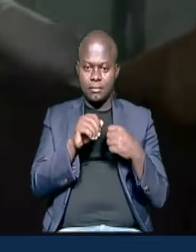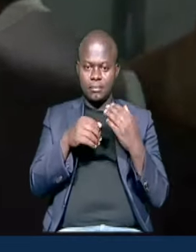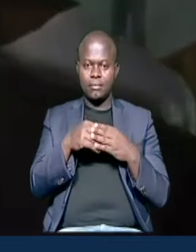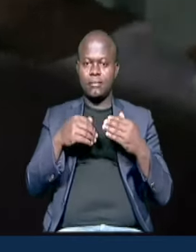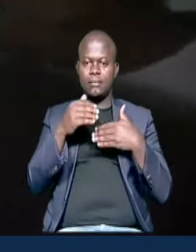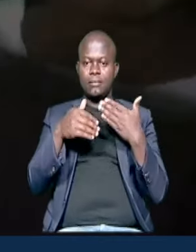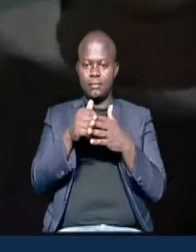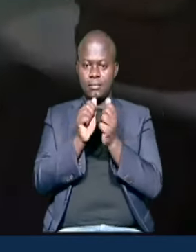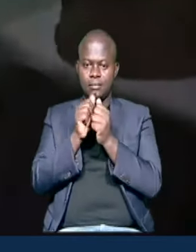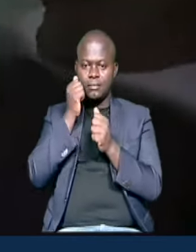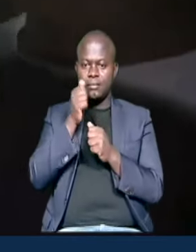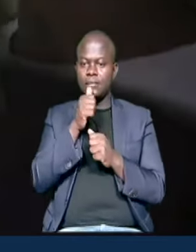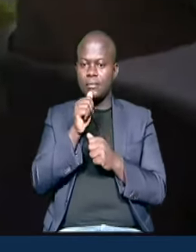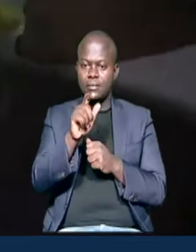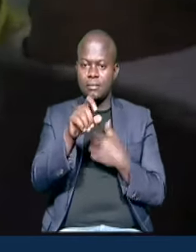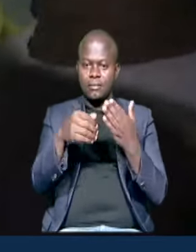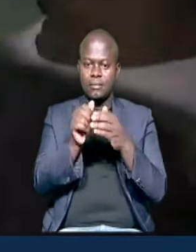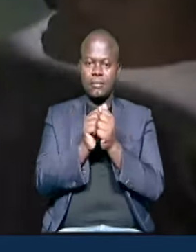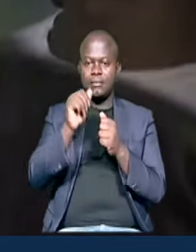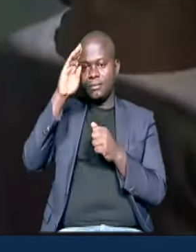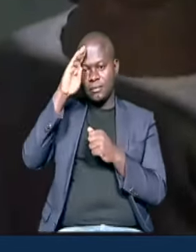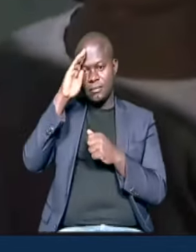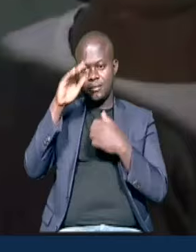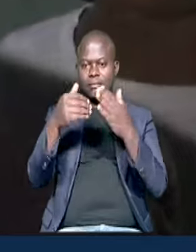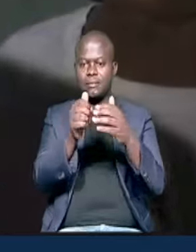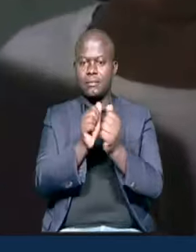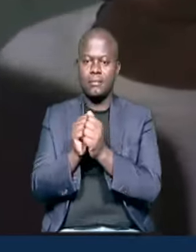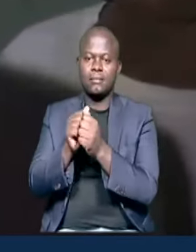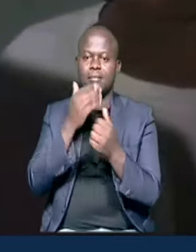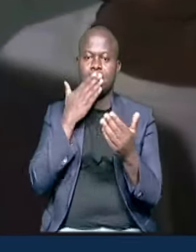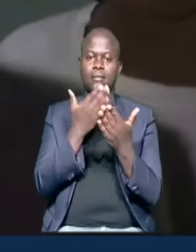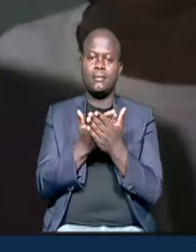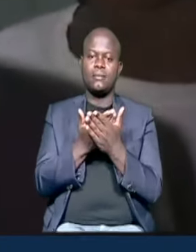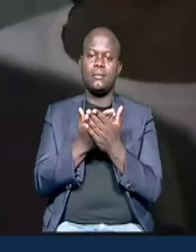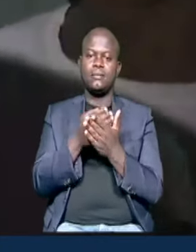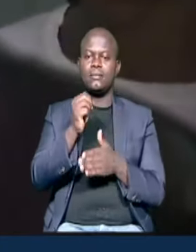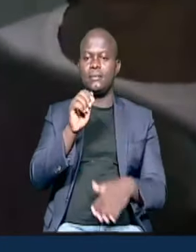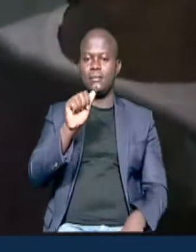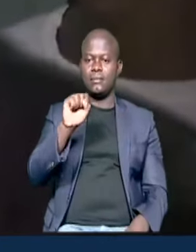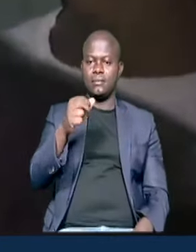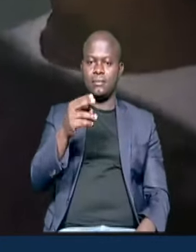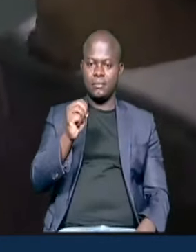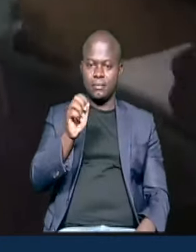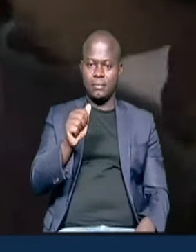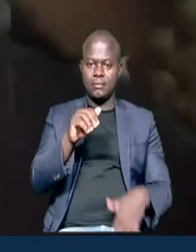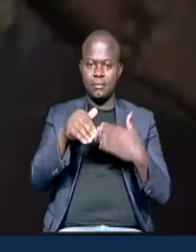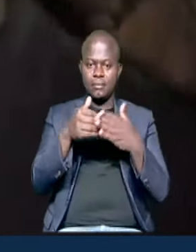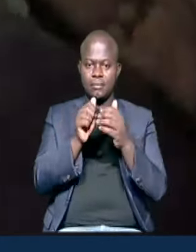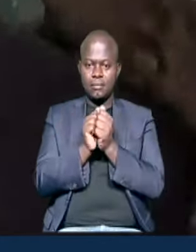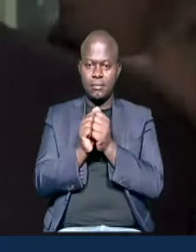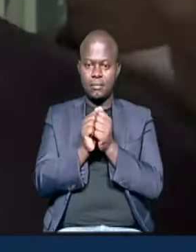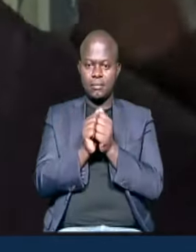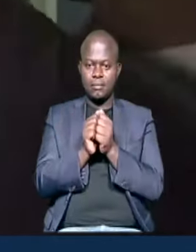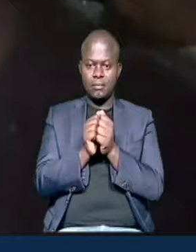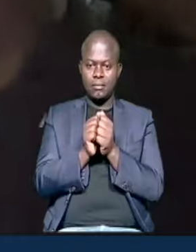yanje yabari Rayon Sports. Kuba ari police. Ni byiza yuko mashami naho twaraga kombe mujya yabavandimwe wora bivuga